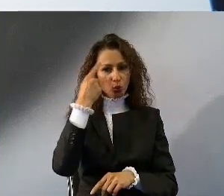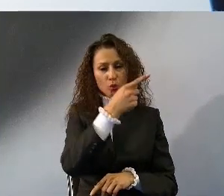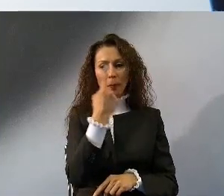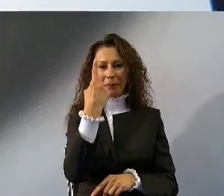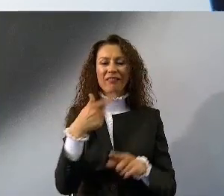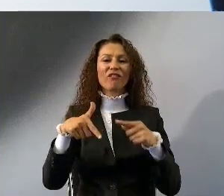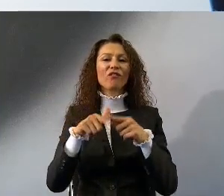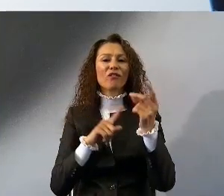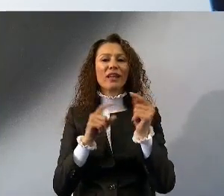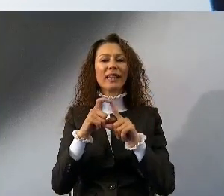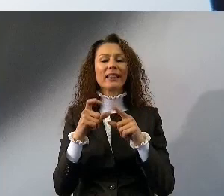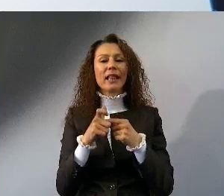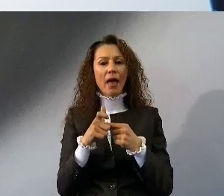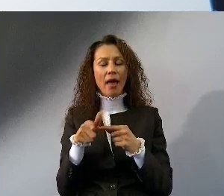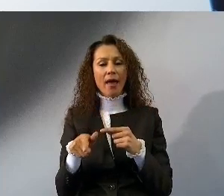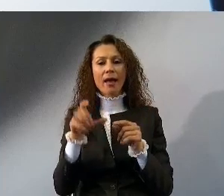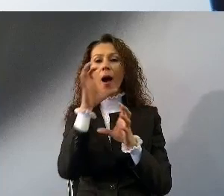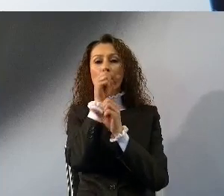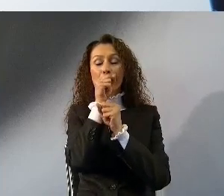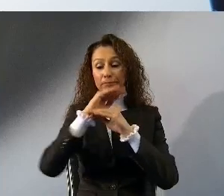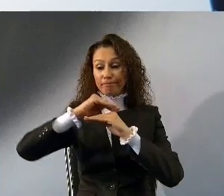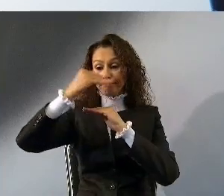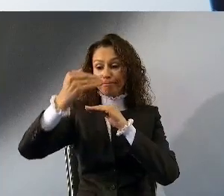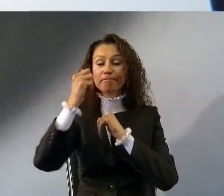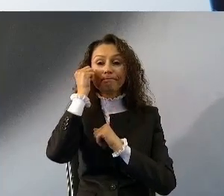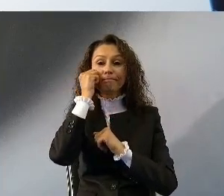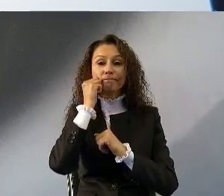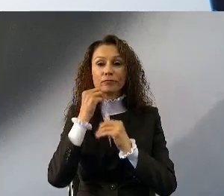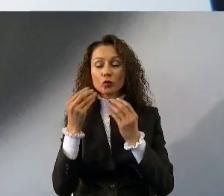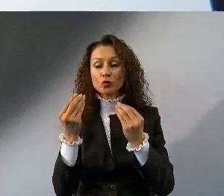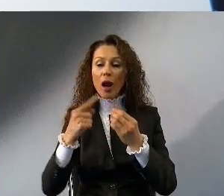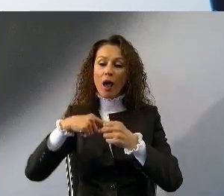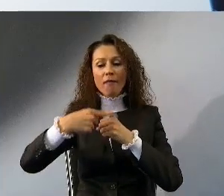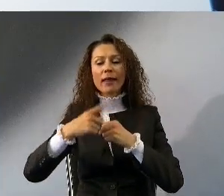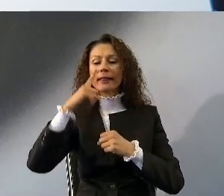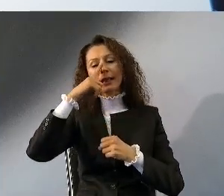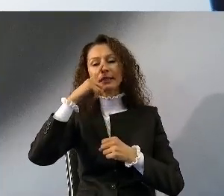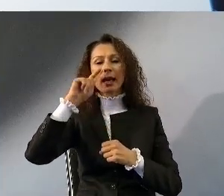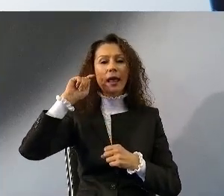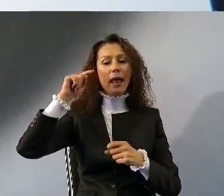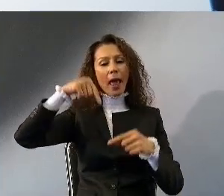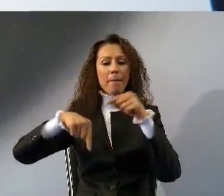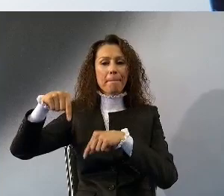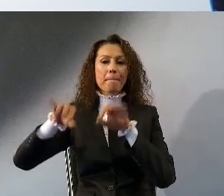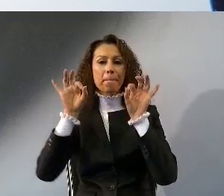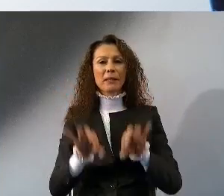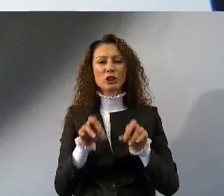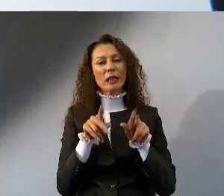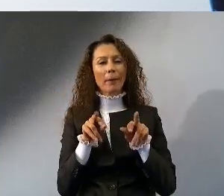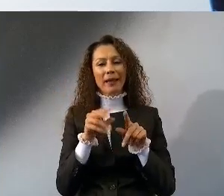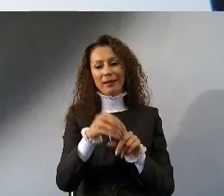fideyi serada yetiştiriyorsunuz ve işte önümüzdeki haftalarda, diyelim ki Nisan'da ekilmeye başlanacak.